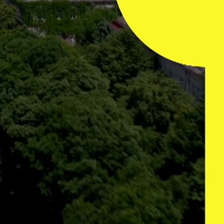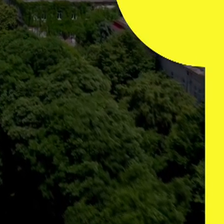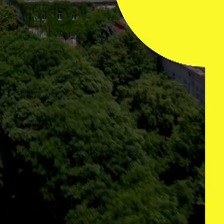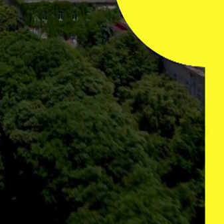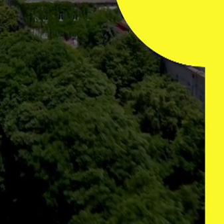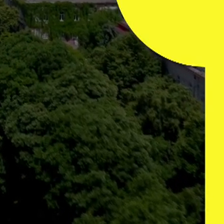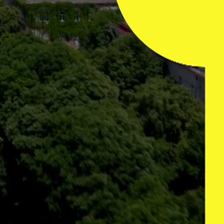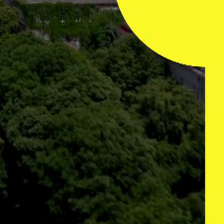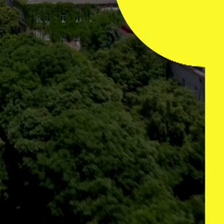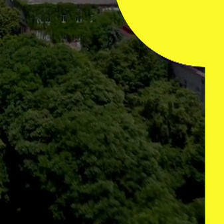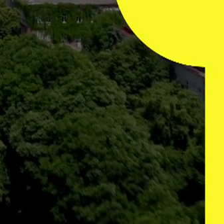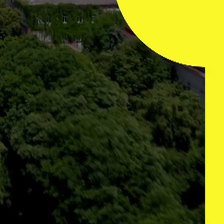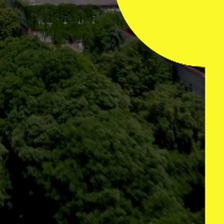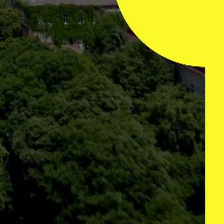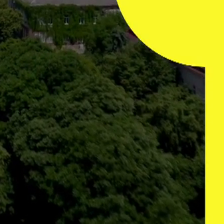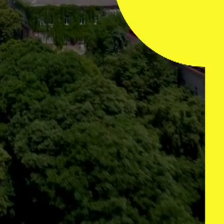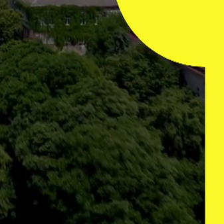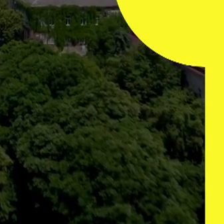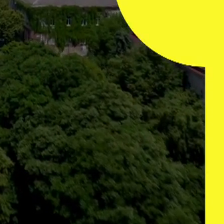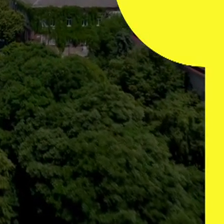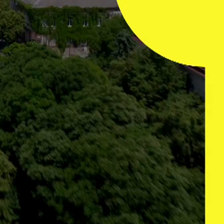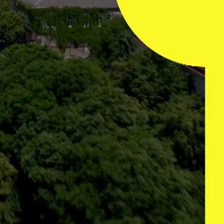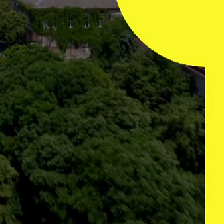Дякую за